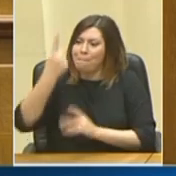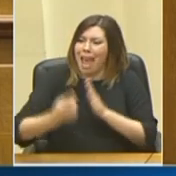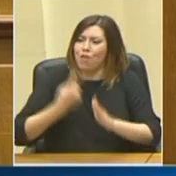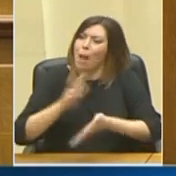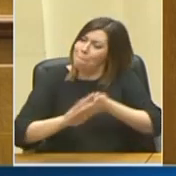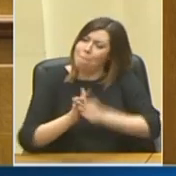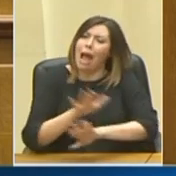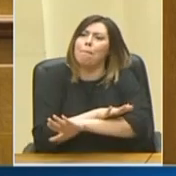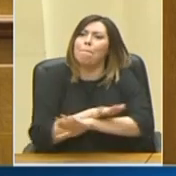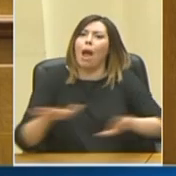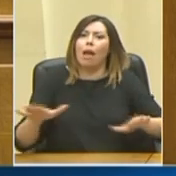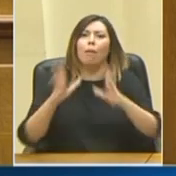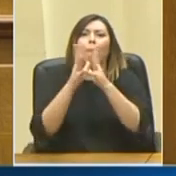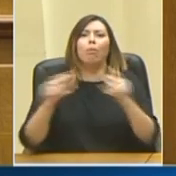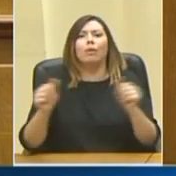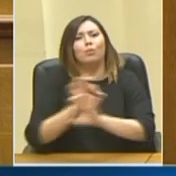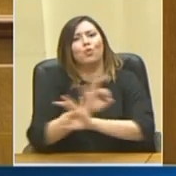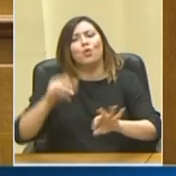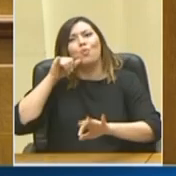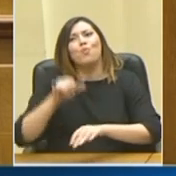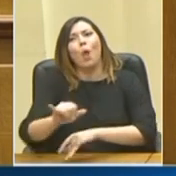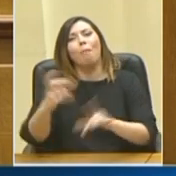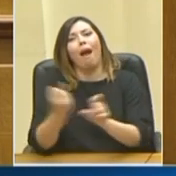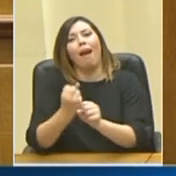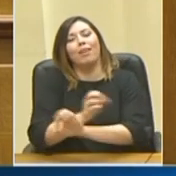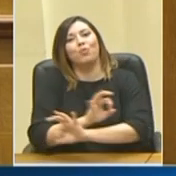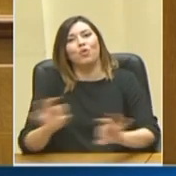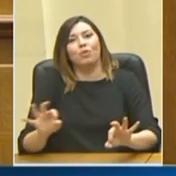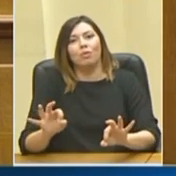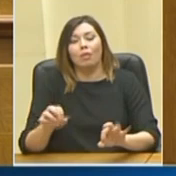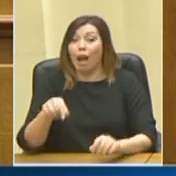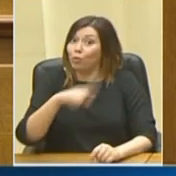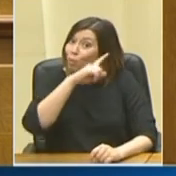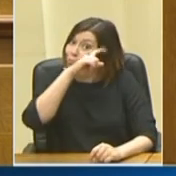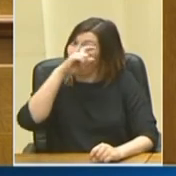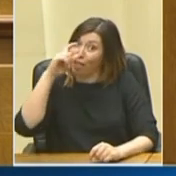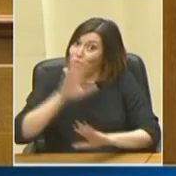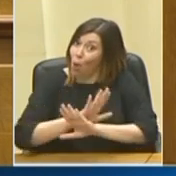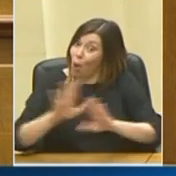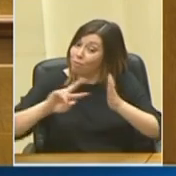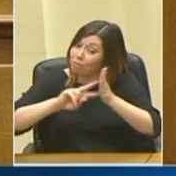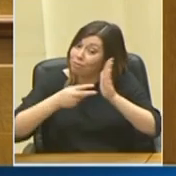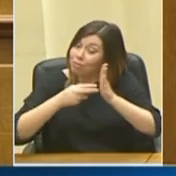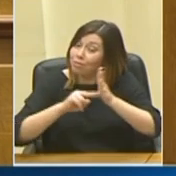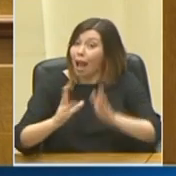και ξεθόλωσε για πάντα. Έτσι είναι ένα δύσκολο πράγμα το μυαλό του ανθρώπου.